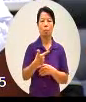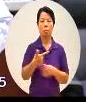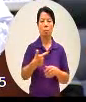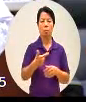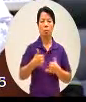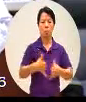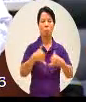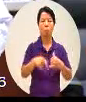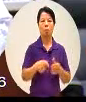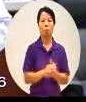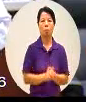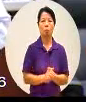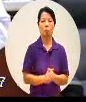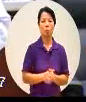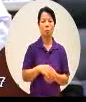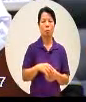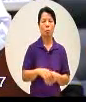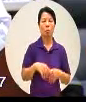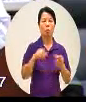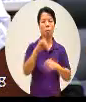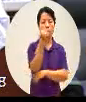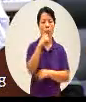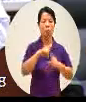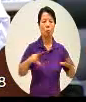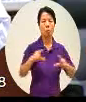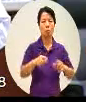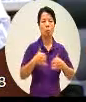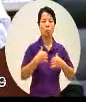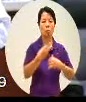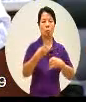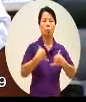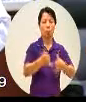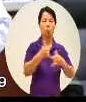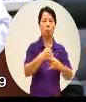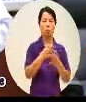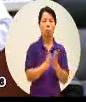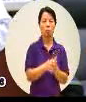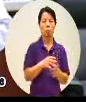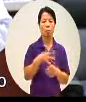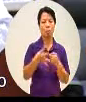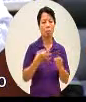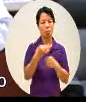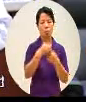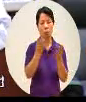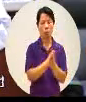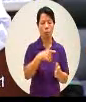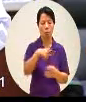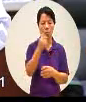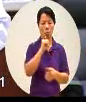个什么，义大二路，你是不是简单的说明为什么古拉当啊拢不爱空？